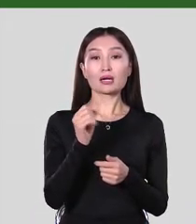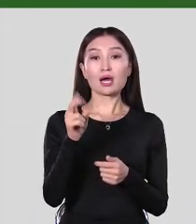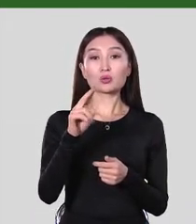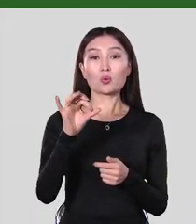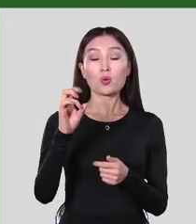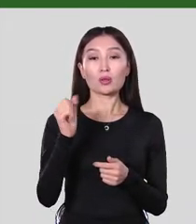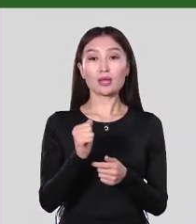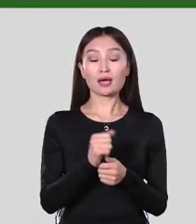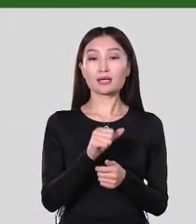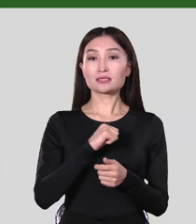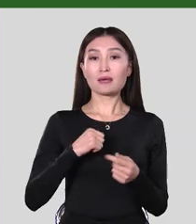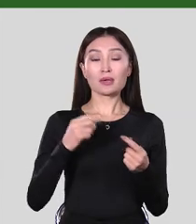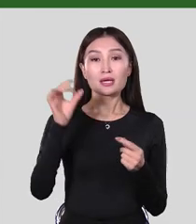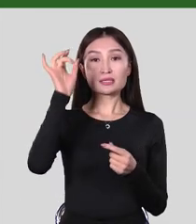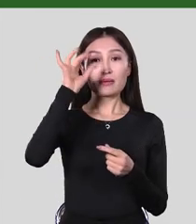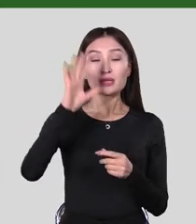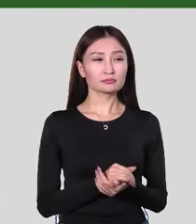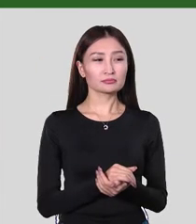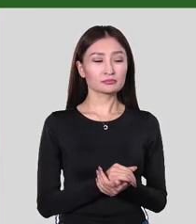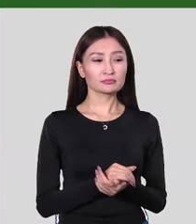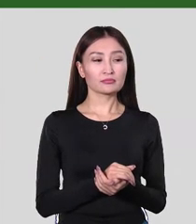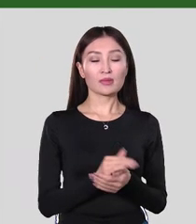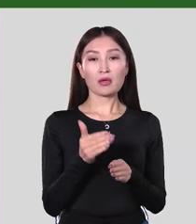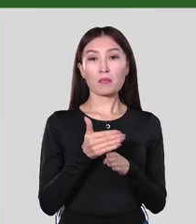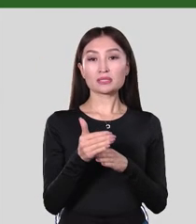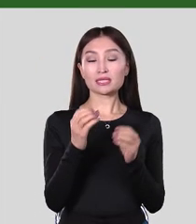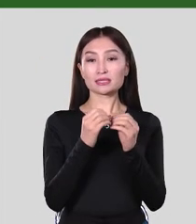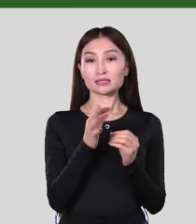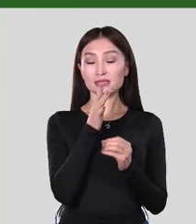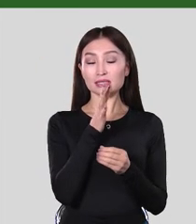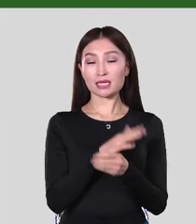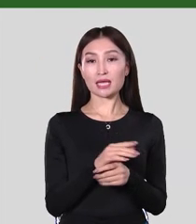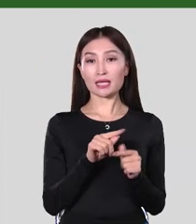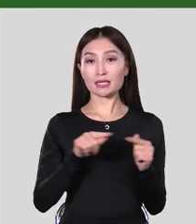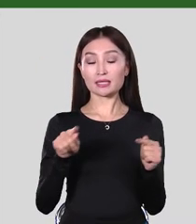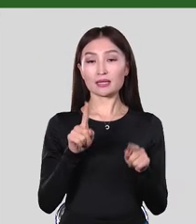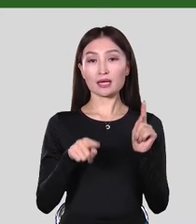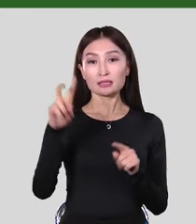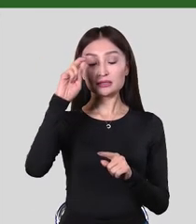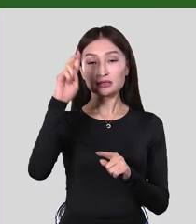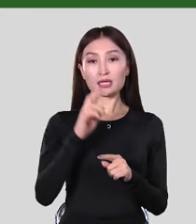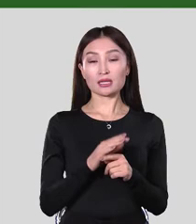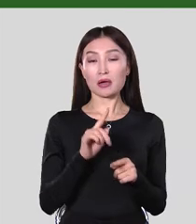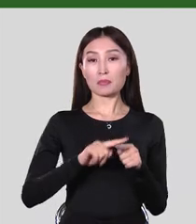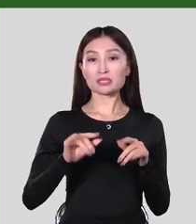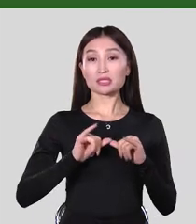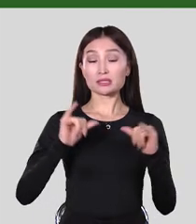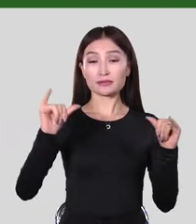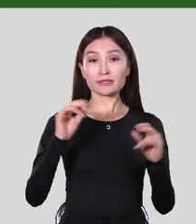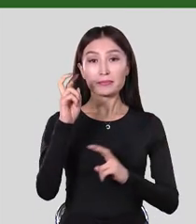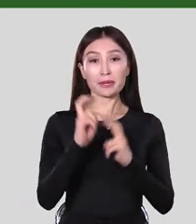– одни из самых знаменитых людей планеты. В последние десятилетия в некоторых странах региона быстро